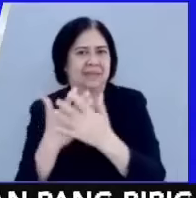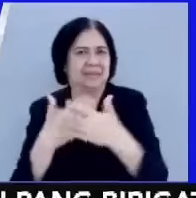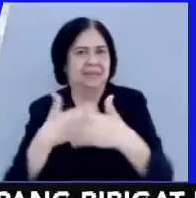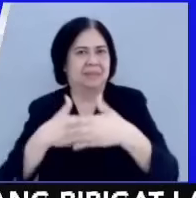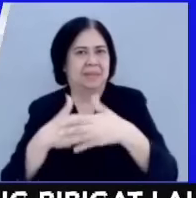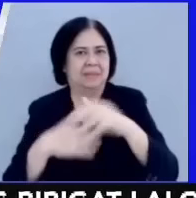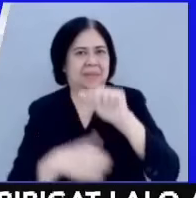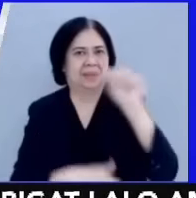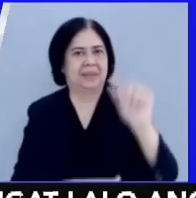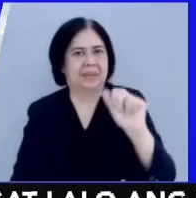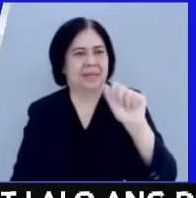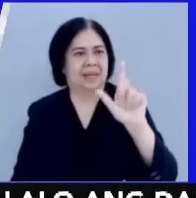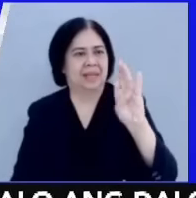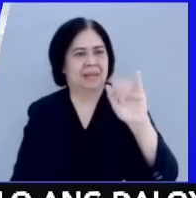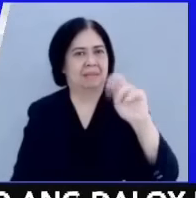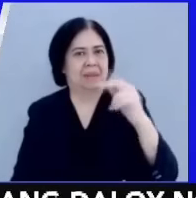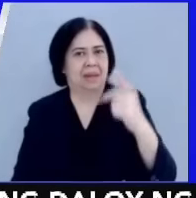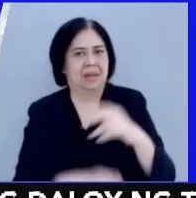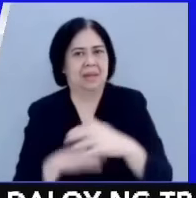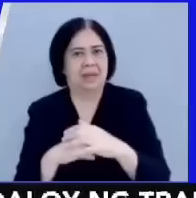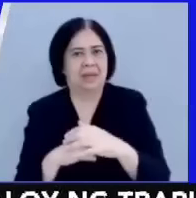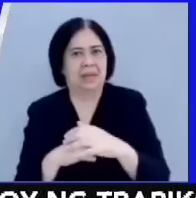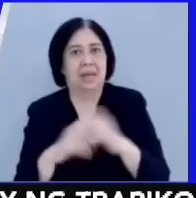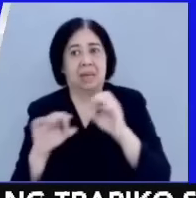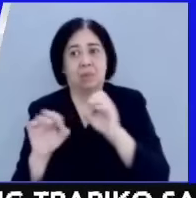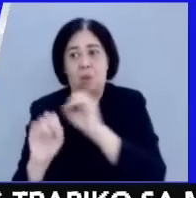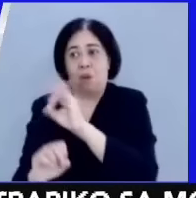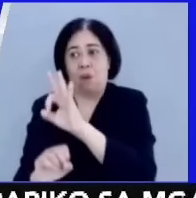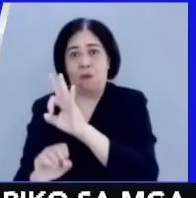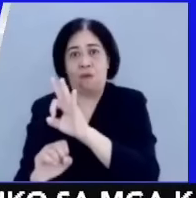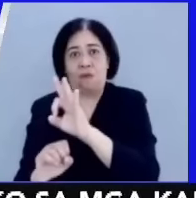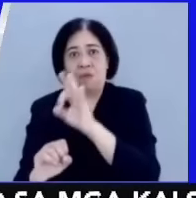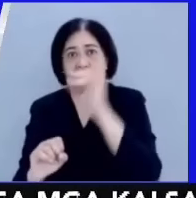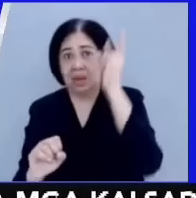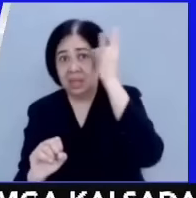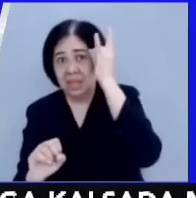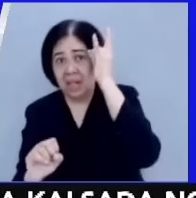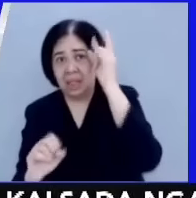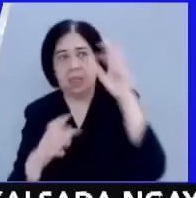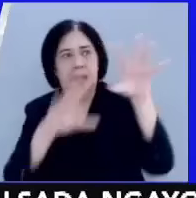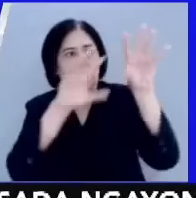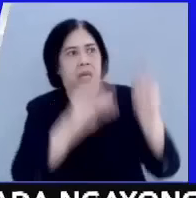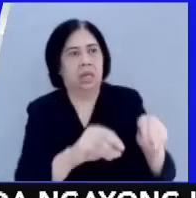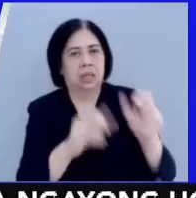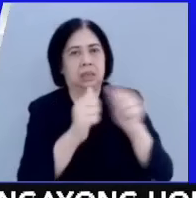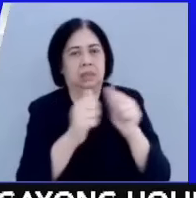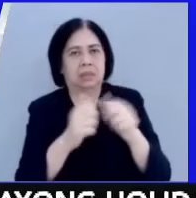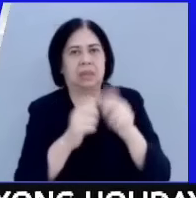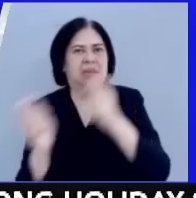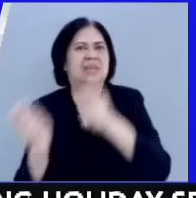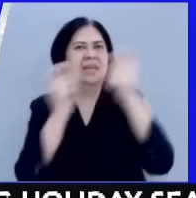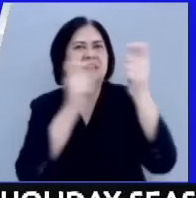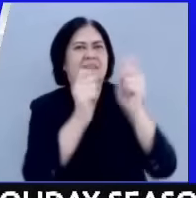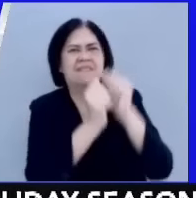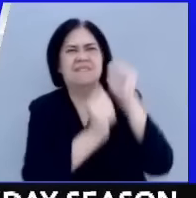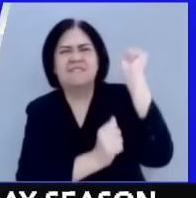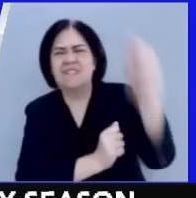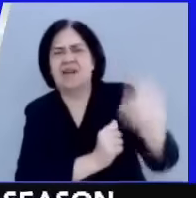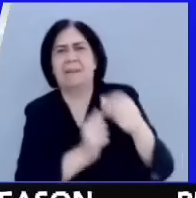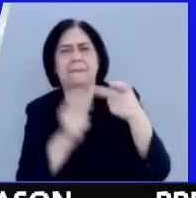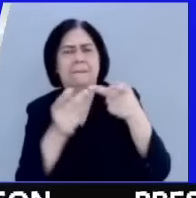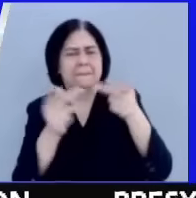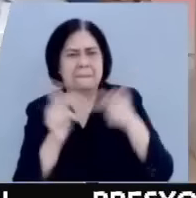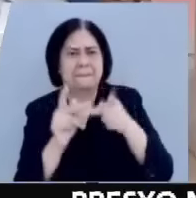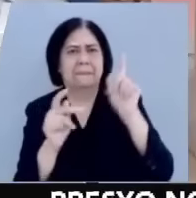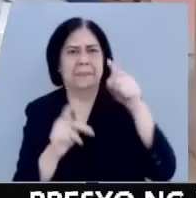So kung patay mo yon buong Alabang walang signal so ah ilipat na dapat talaga sila ilayo na sila sa ano main civilization